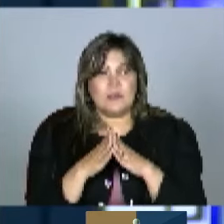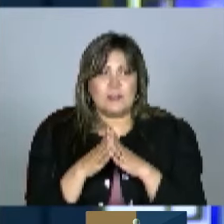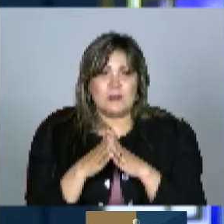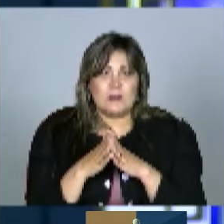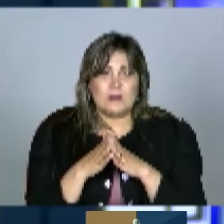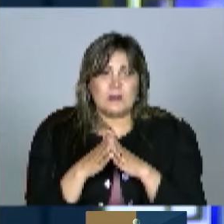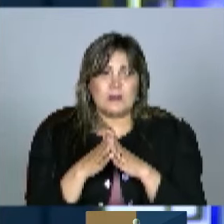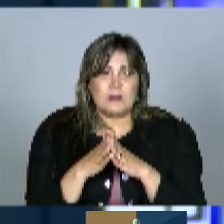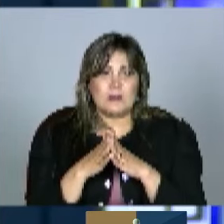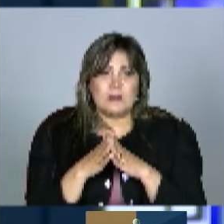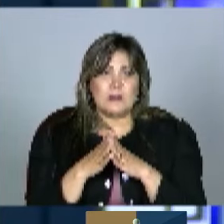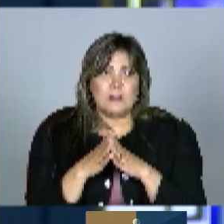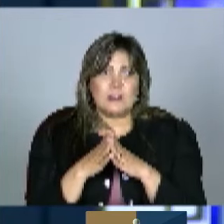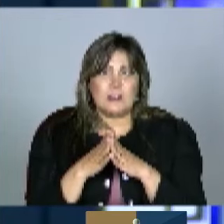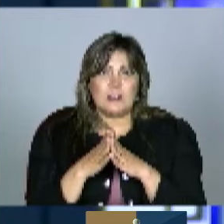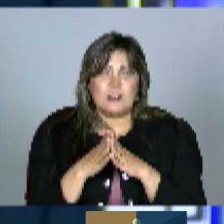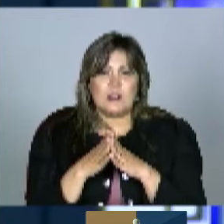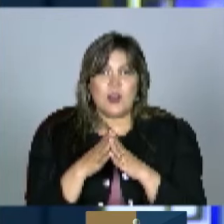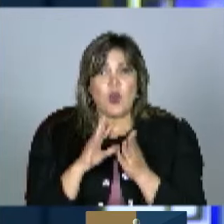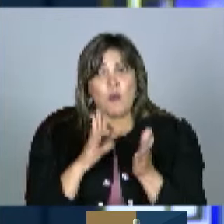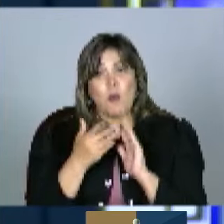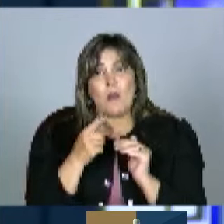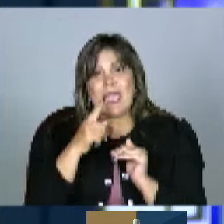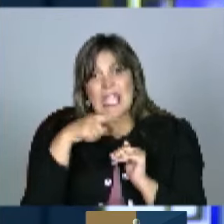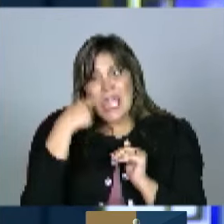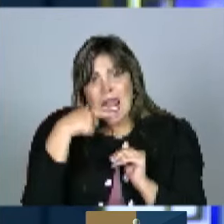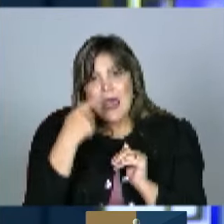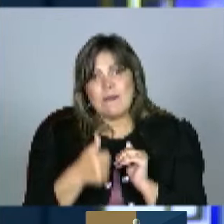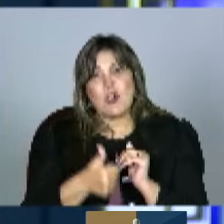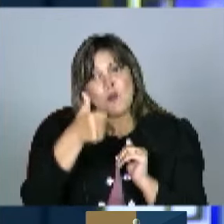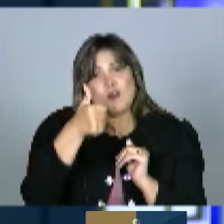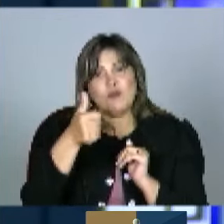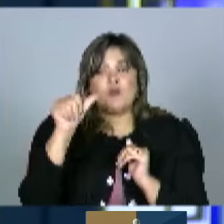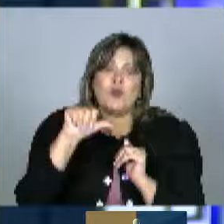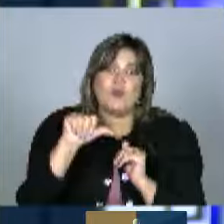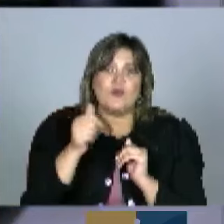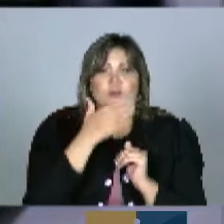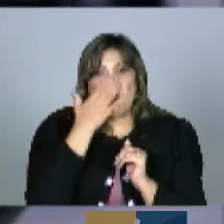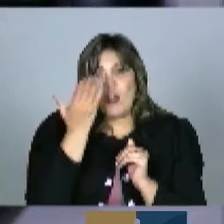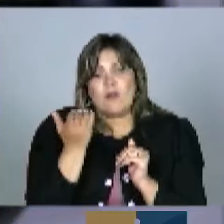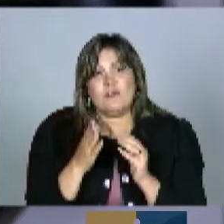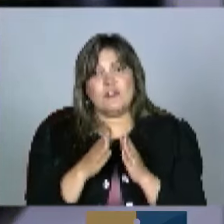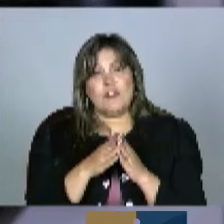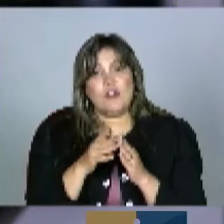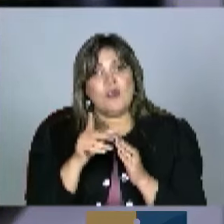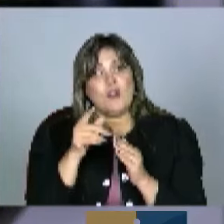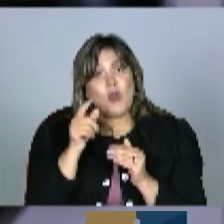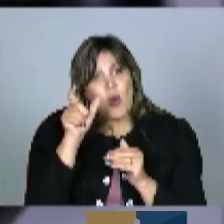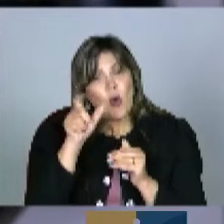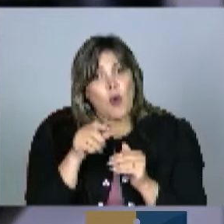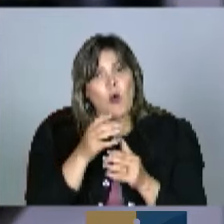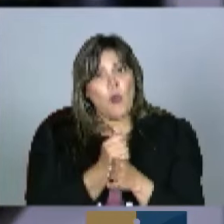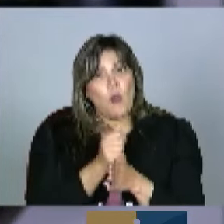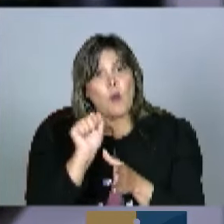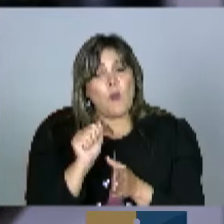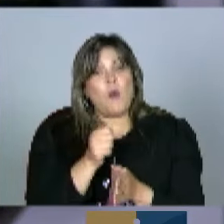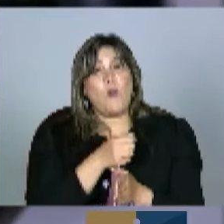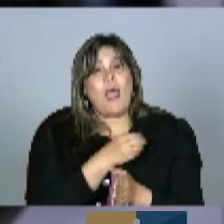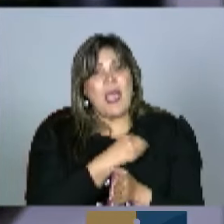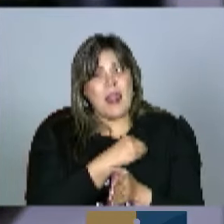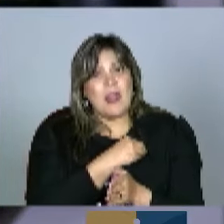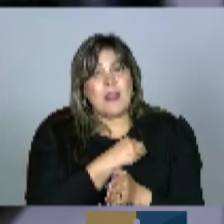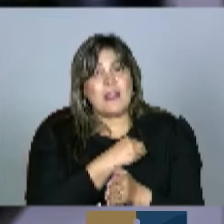انوار ايه اللي يثبت ان كلام حضرتك مظبوط انه فعلا مضى على تنازل هو قال لي وحمايا عايز يكرش من